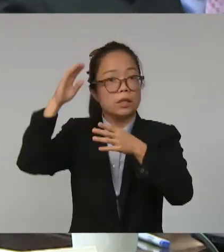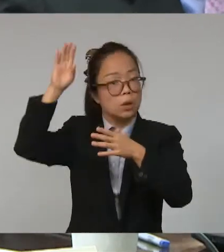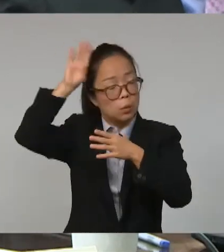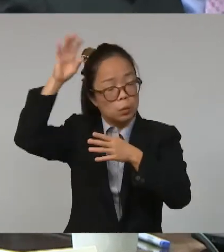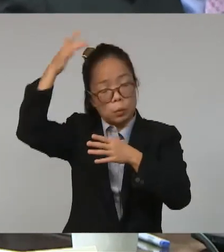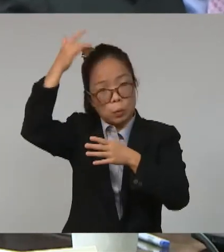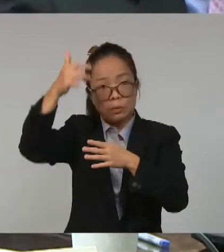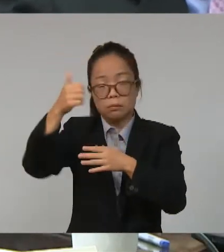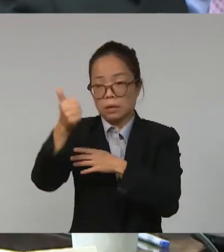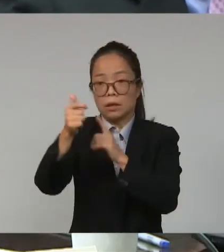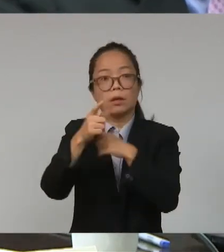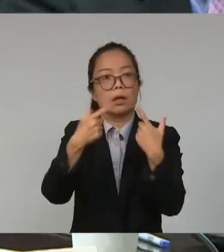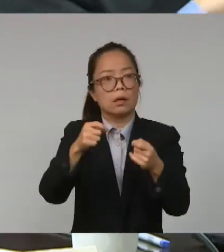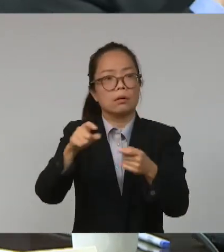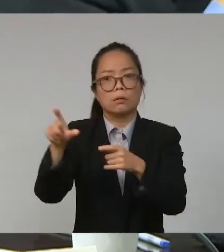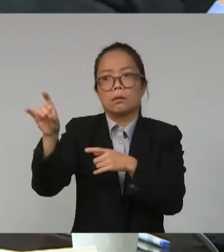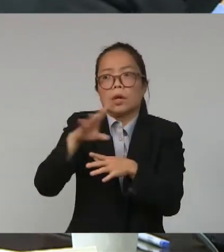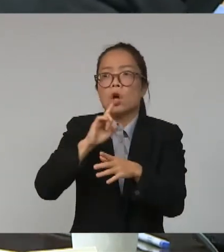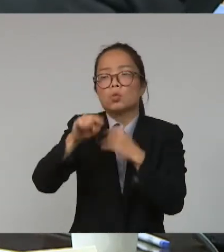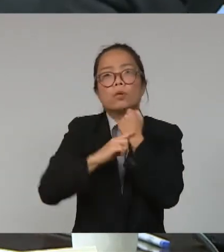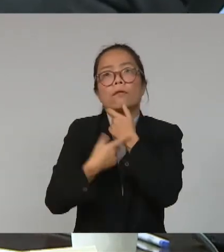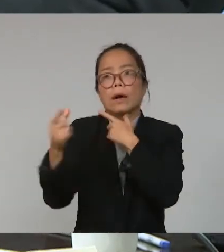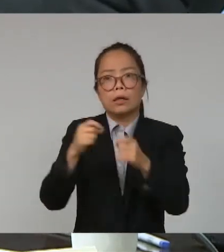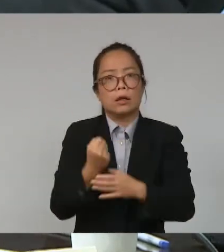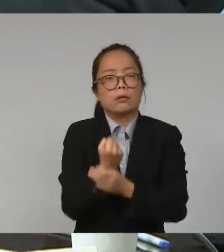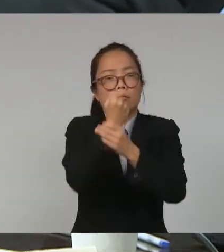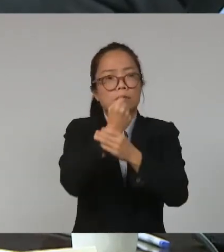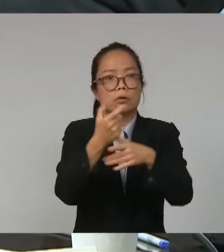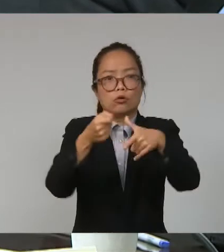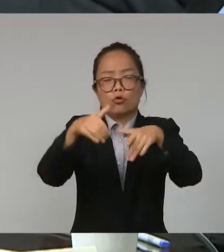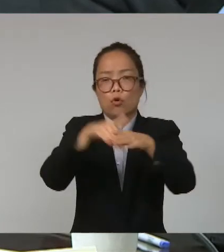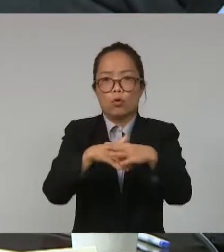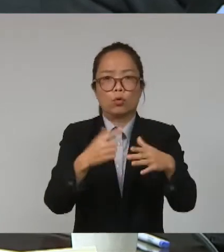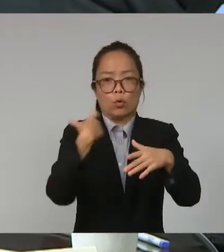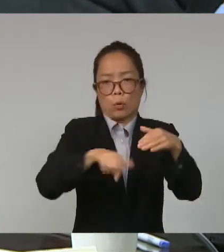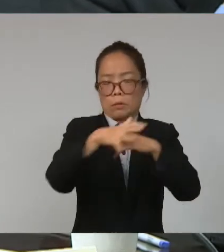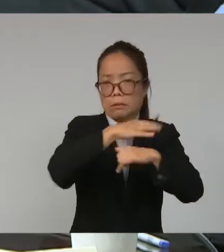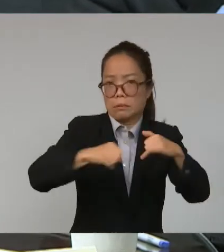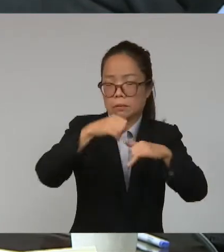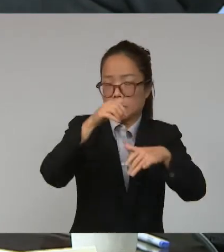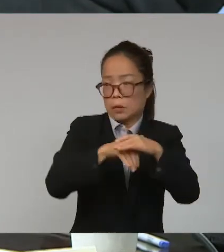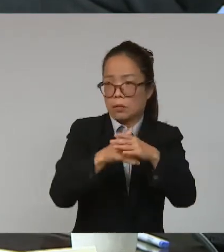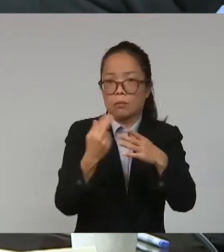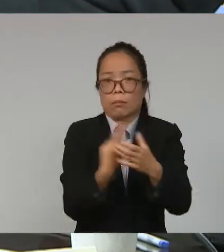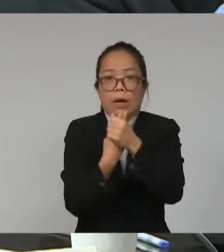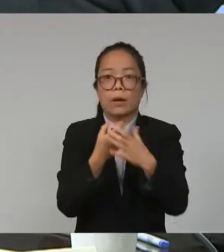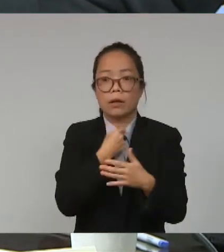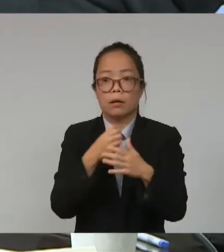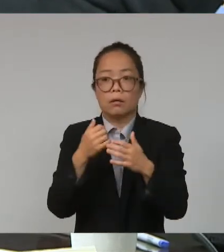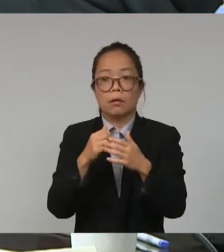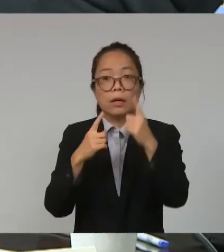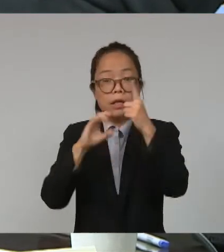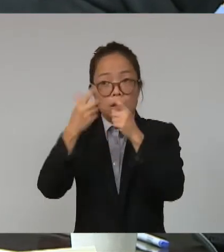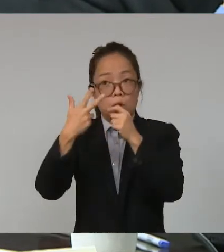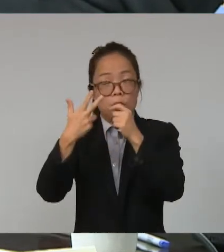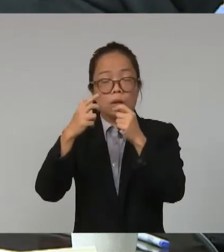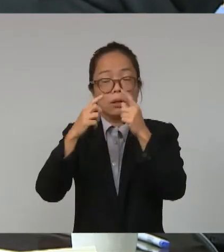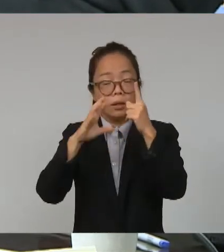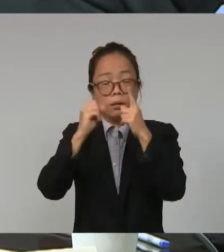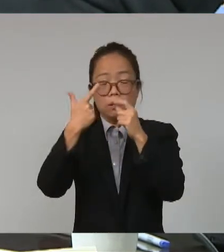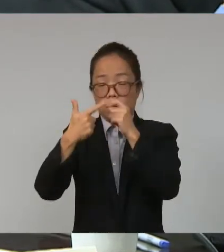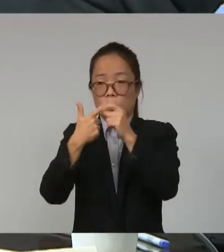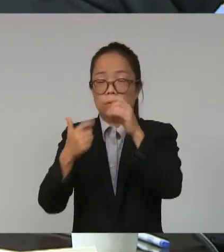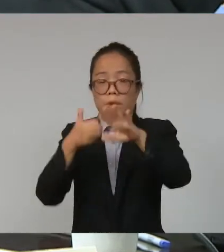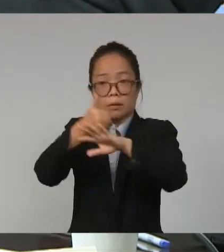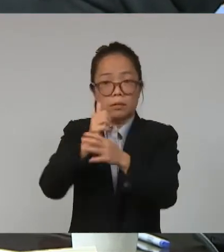也用同样的理由支持公投绑大选。1906年，民进党完全执政后，当时的